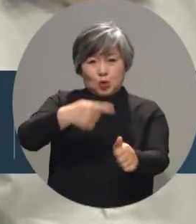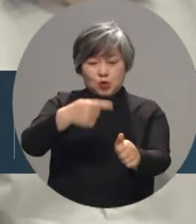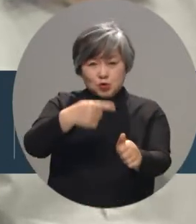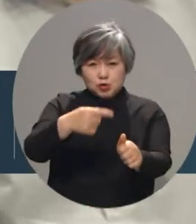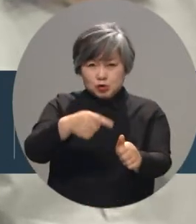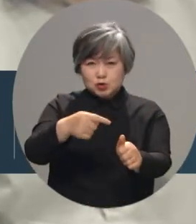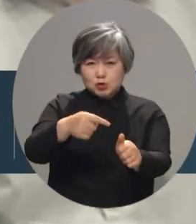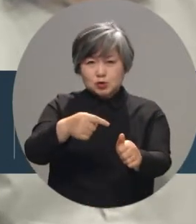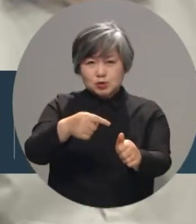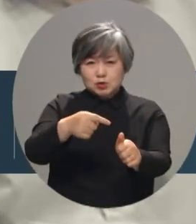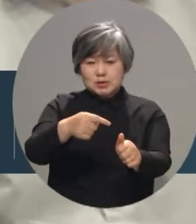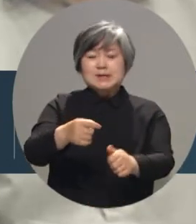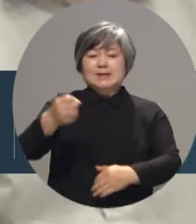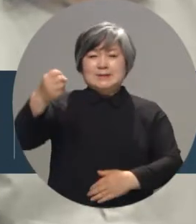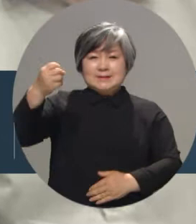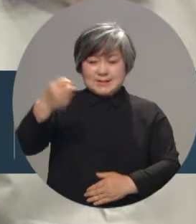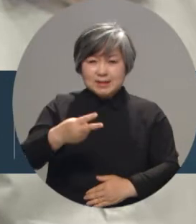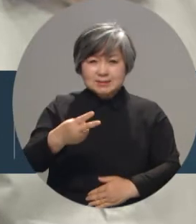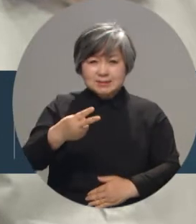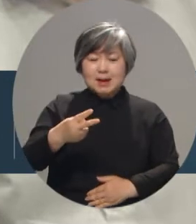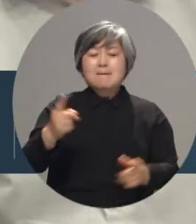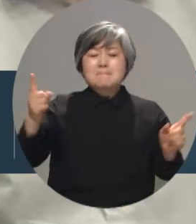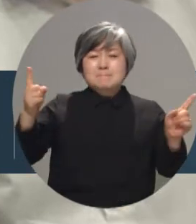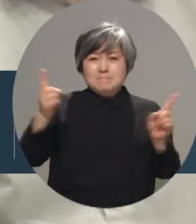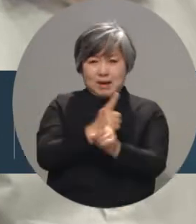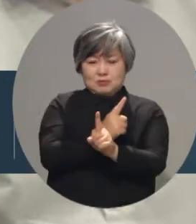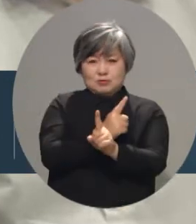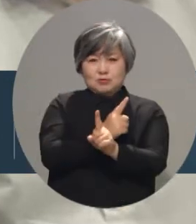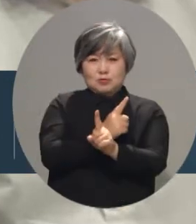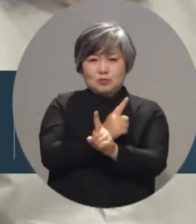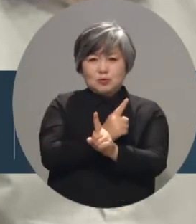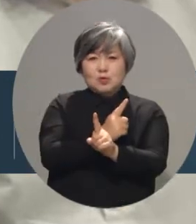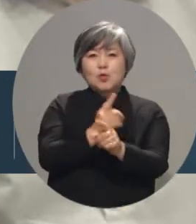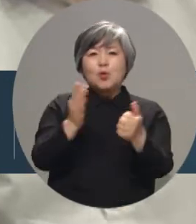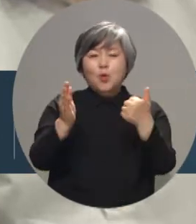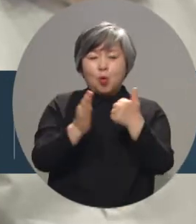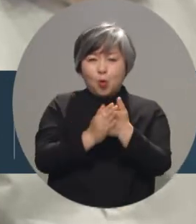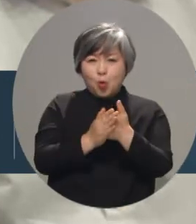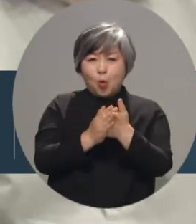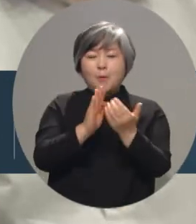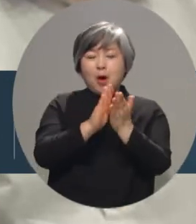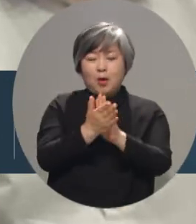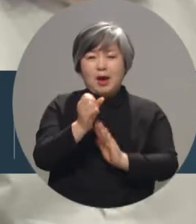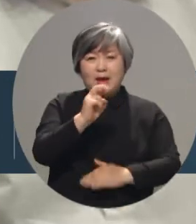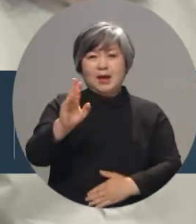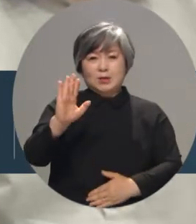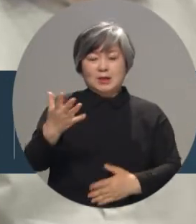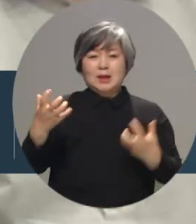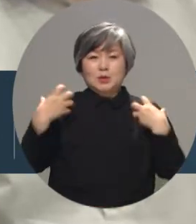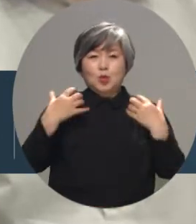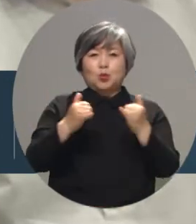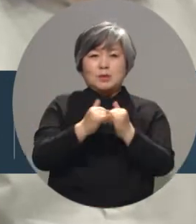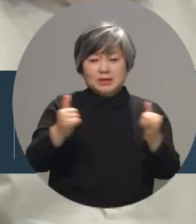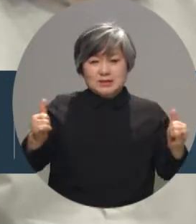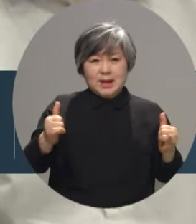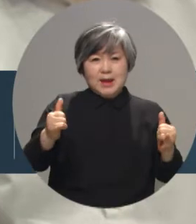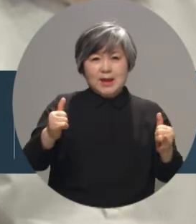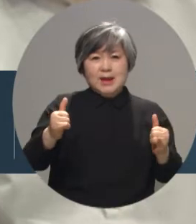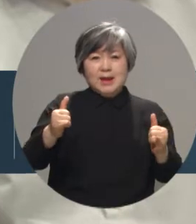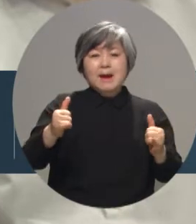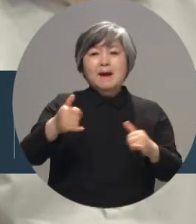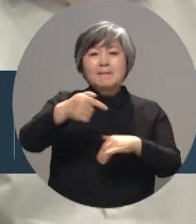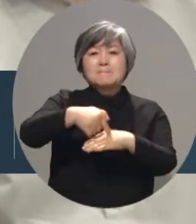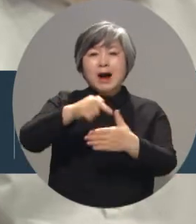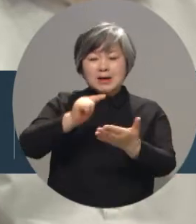다시 바꾸고 훈련해야 된다. 이런 도민들의 열망이 굉장히